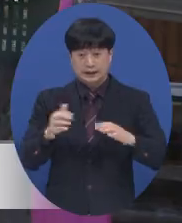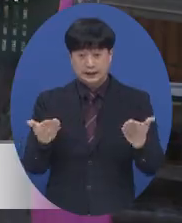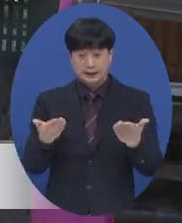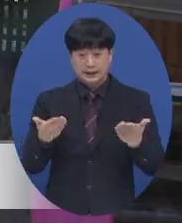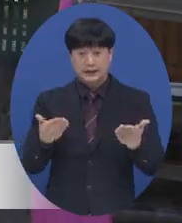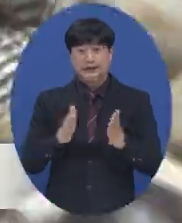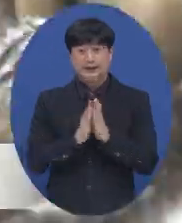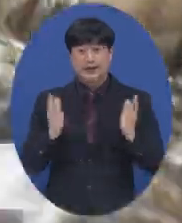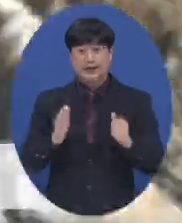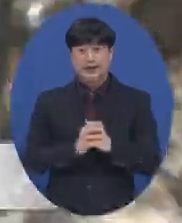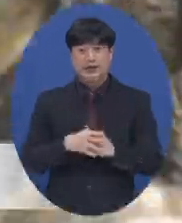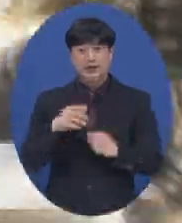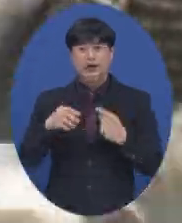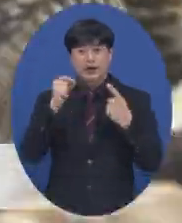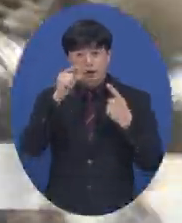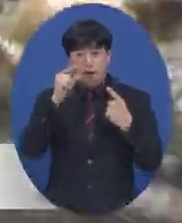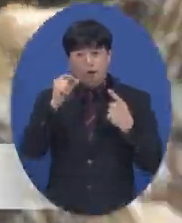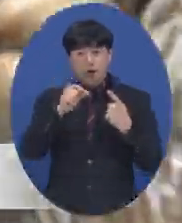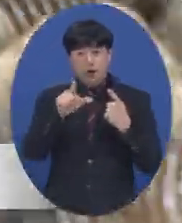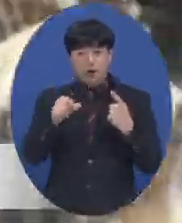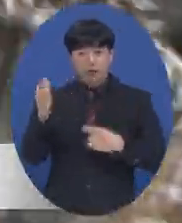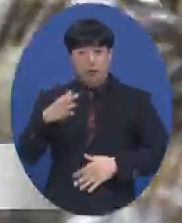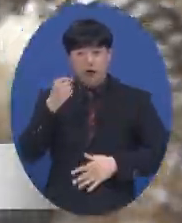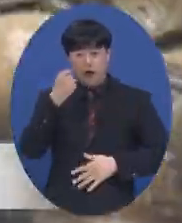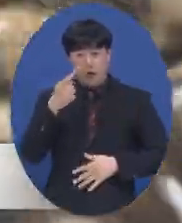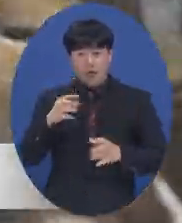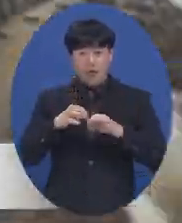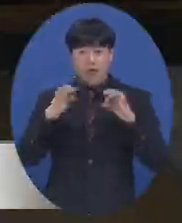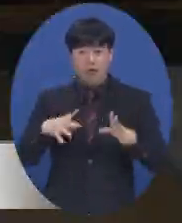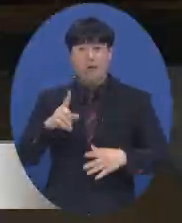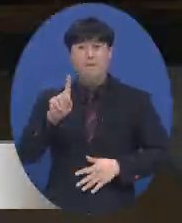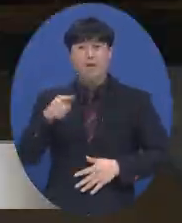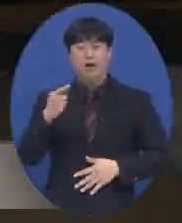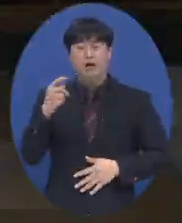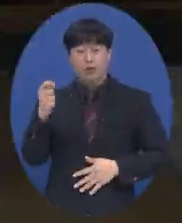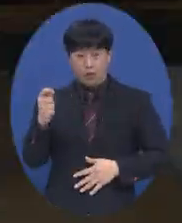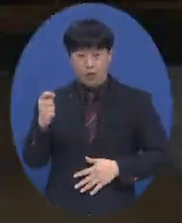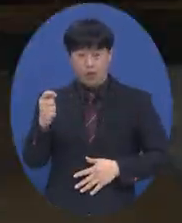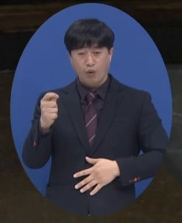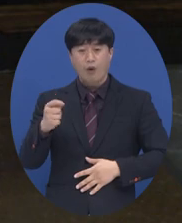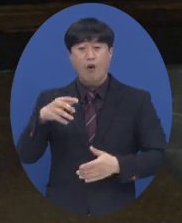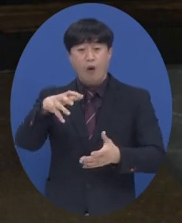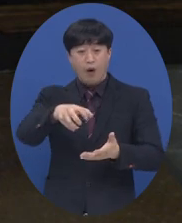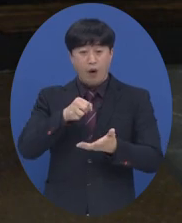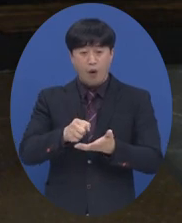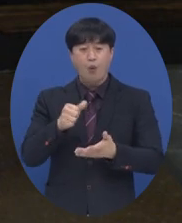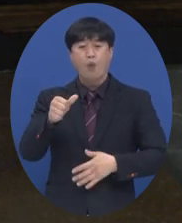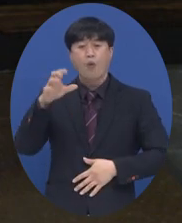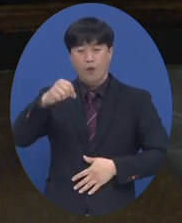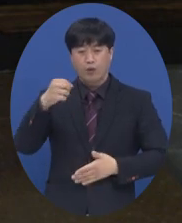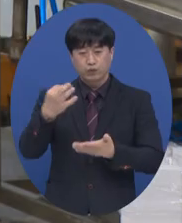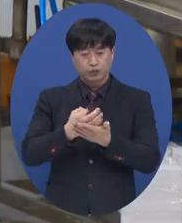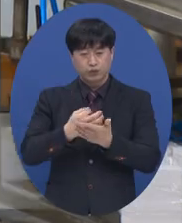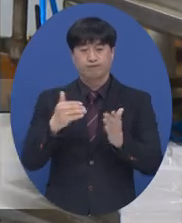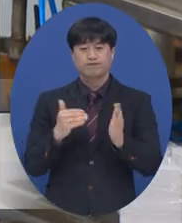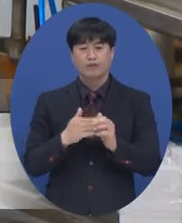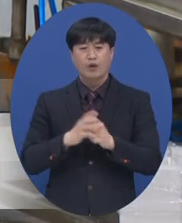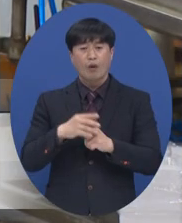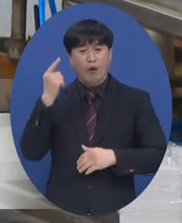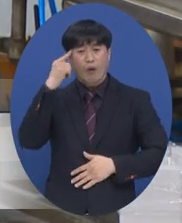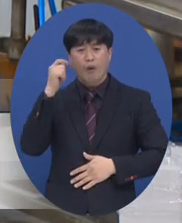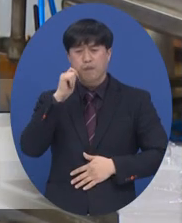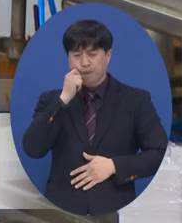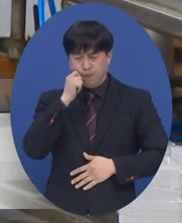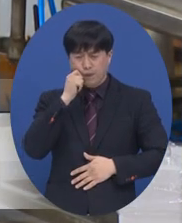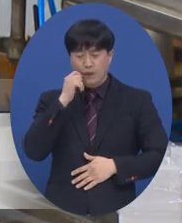마을은 올겨울 1월부터 한 달여 동안 벌써 100톤 넘게 수확해 5억 원의 수입을 올렸습니다.